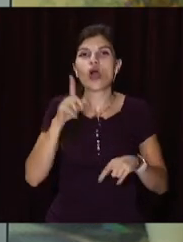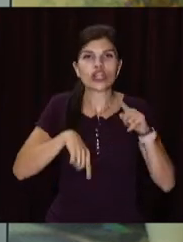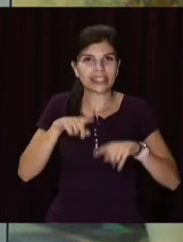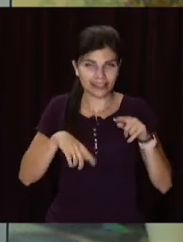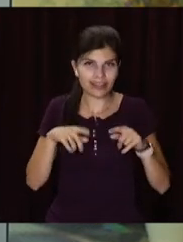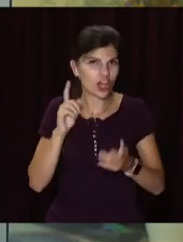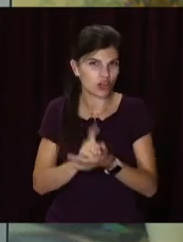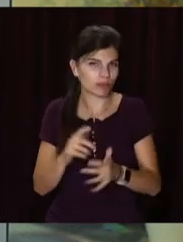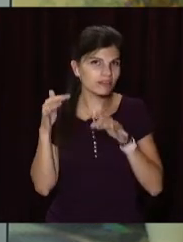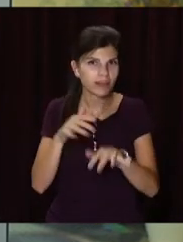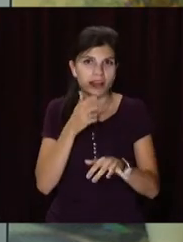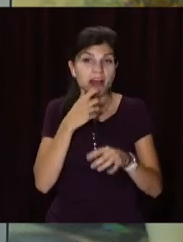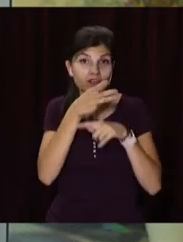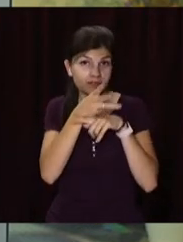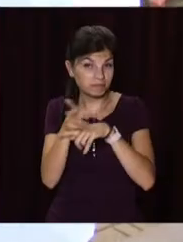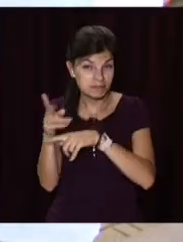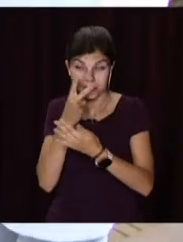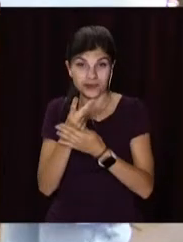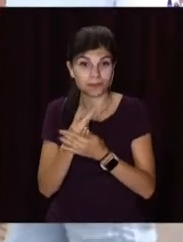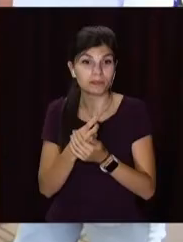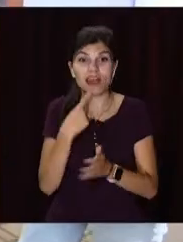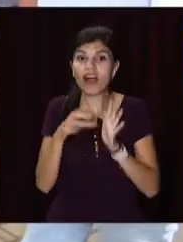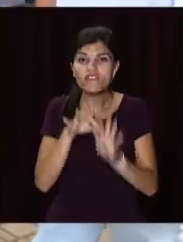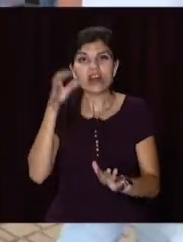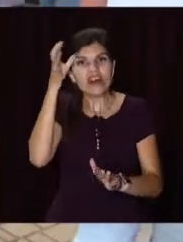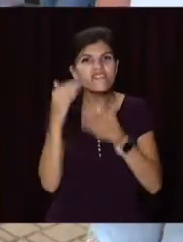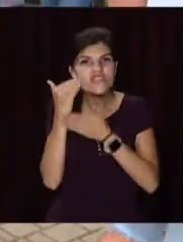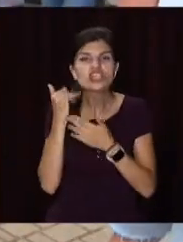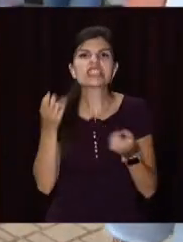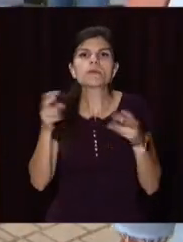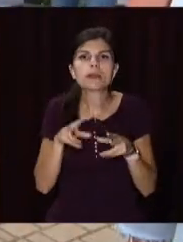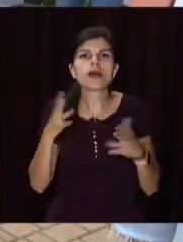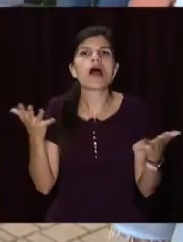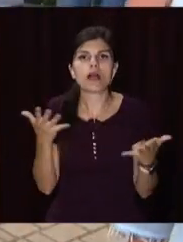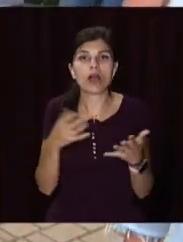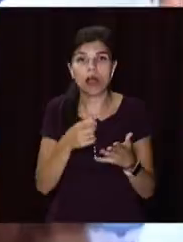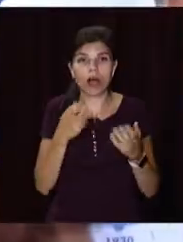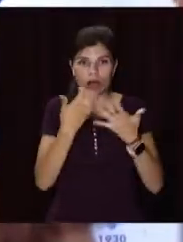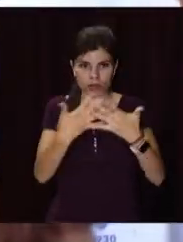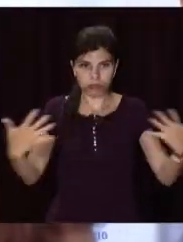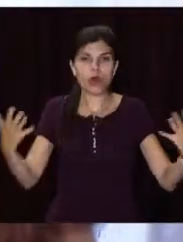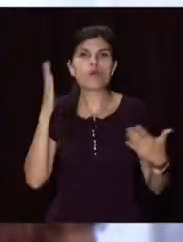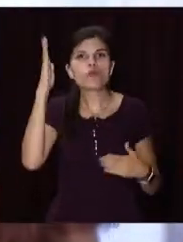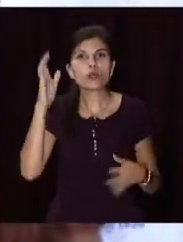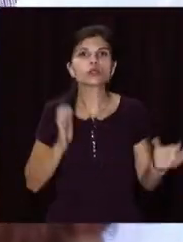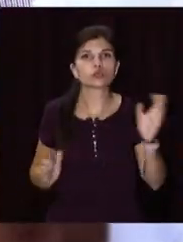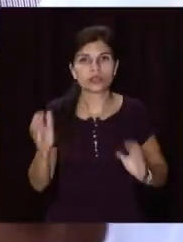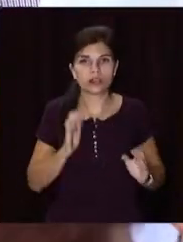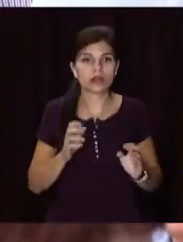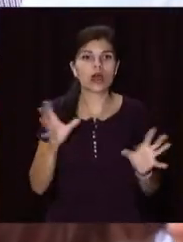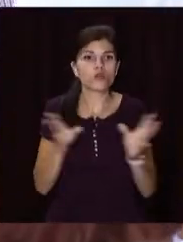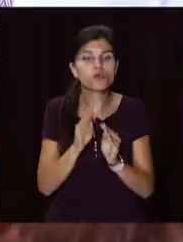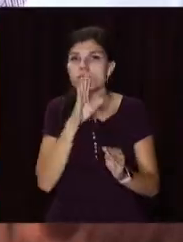наша Вікторія Вахрушина. Вибрати виш та спеціальність до душі на ярмарок прийшли сотні майбутніх студентів разом